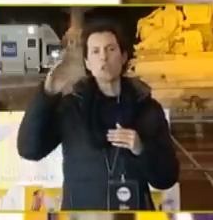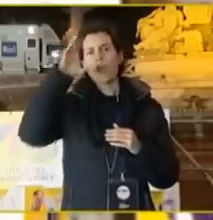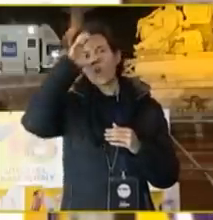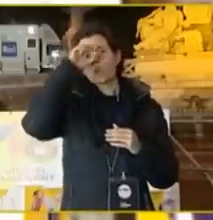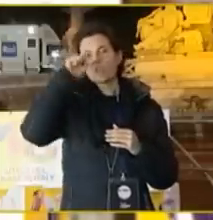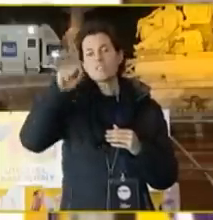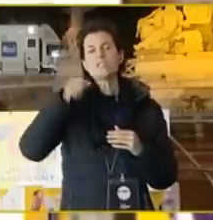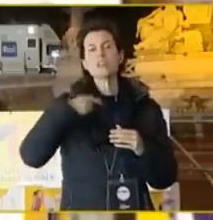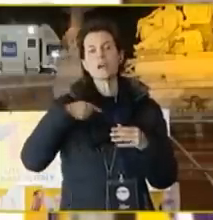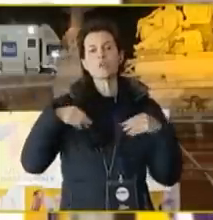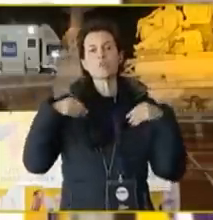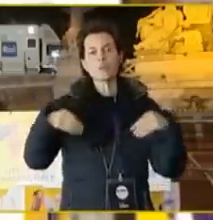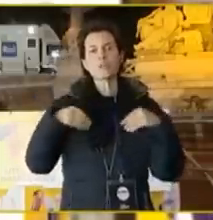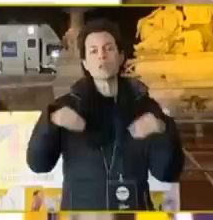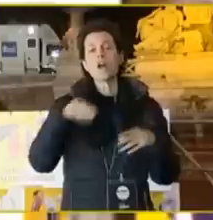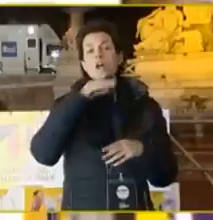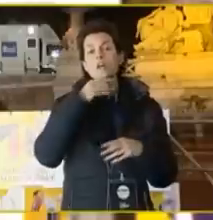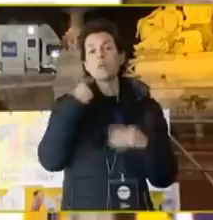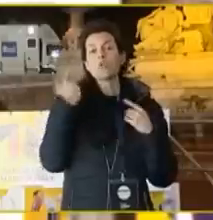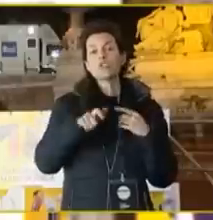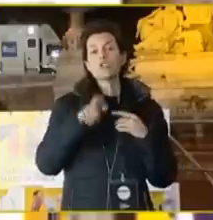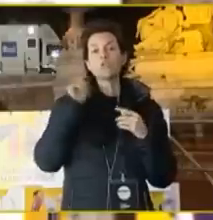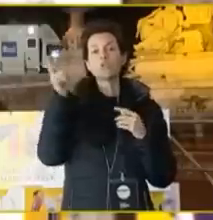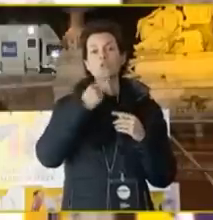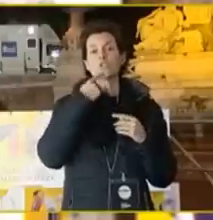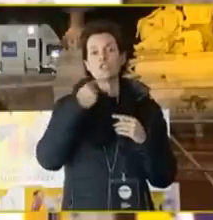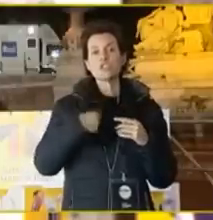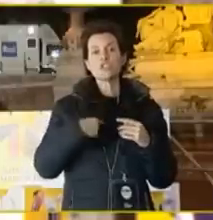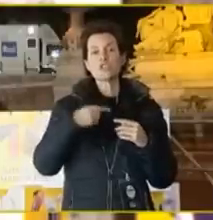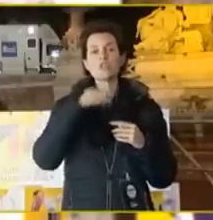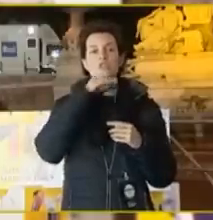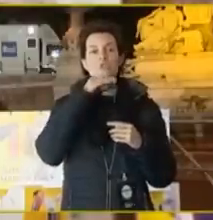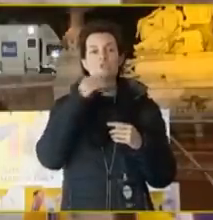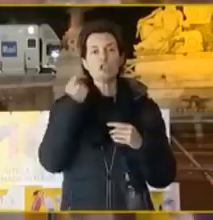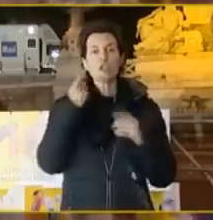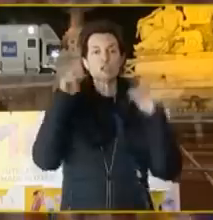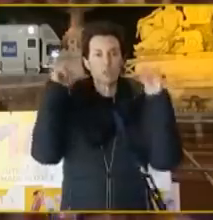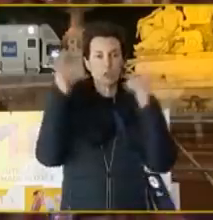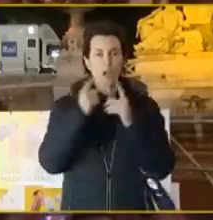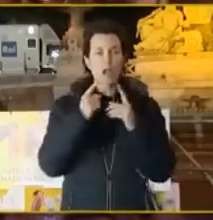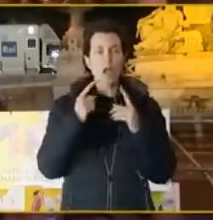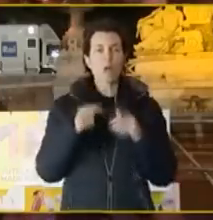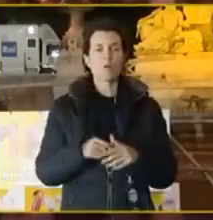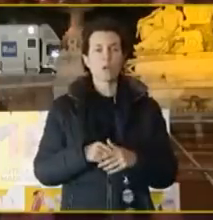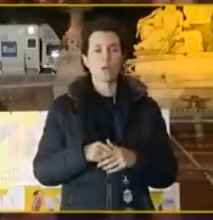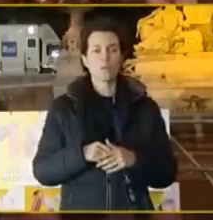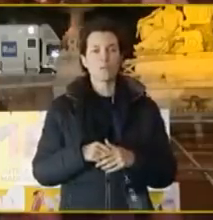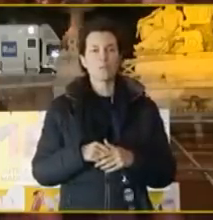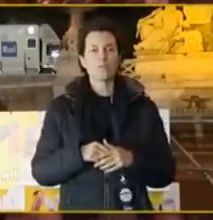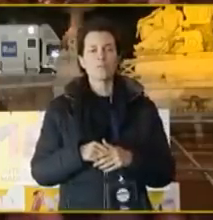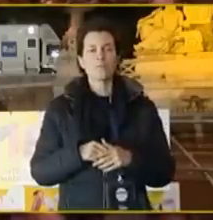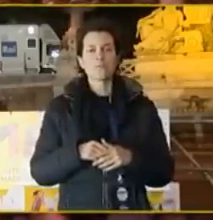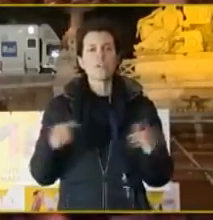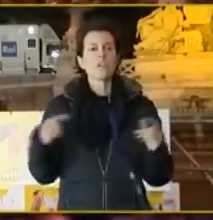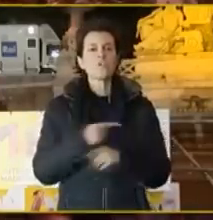ci avevano raccontato che bastava prendere una laurea per avere un posto fisso, guadagnare dei soldi, fare un mutuo e mettere su famiglia. Invece